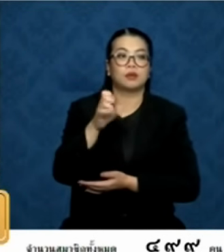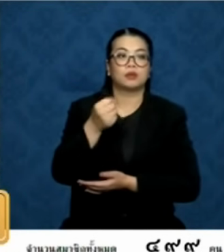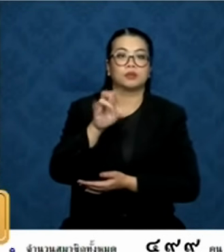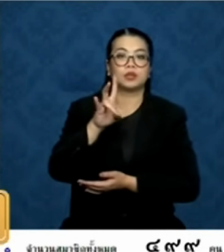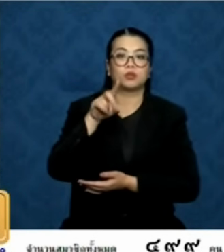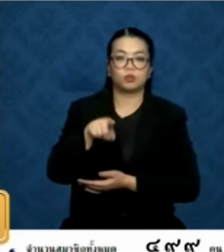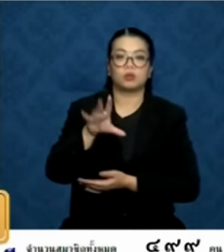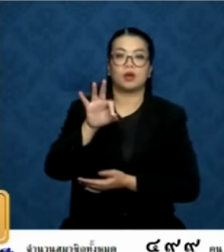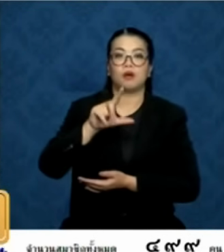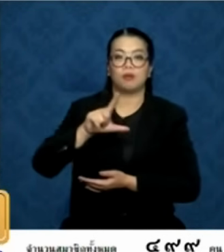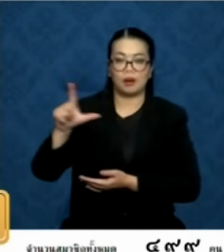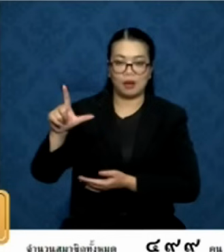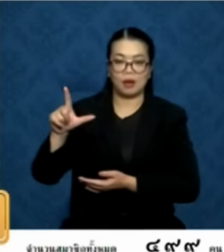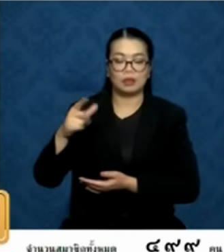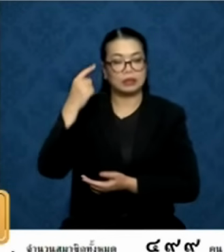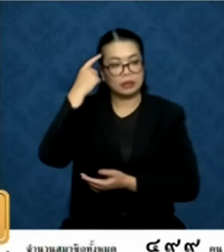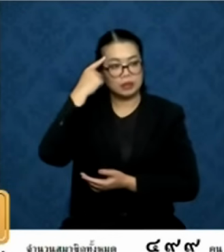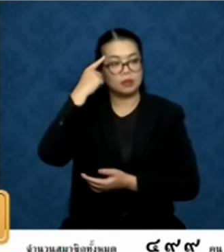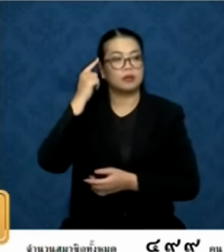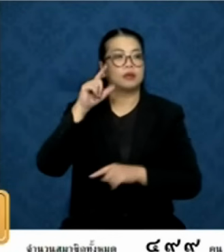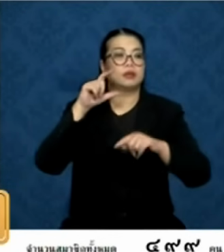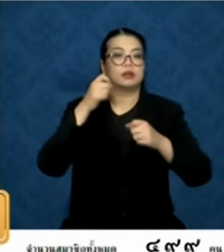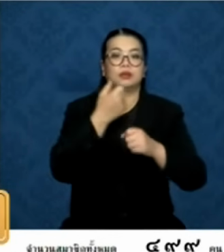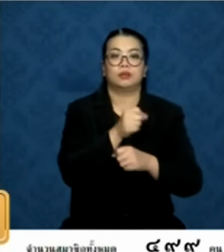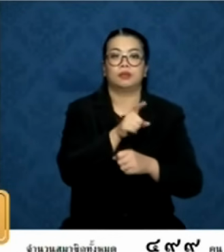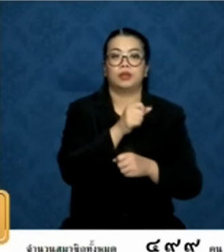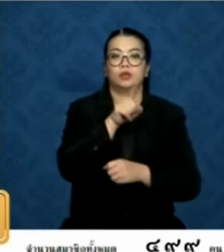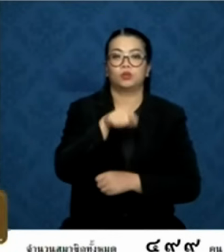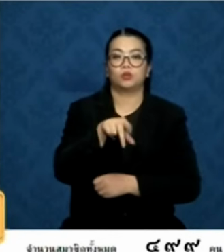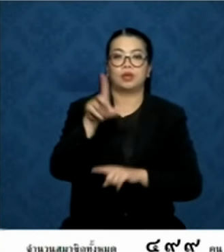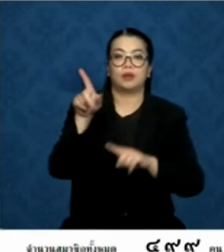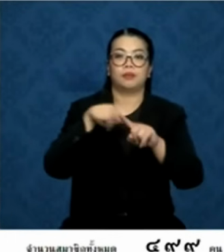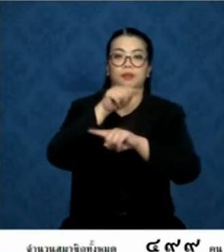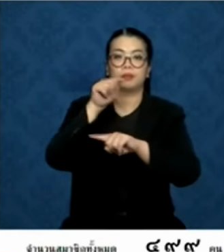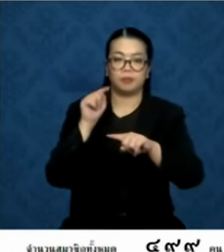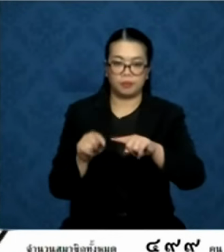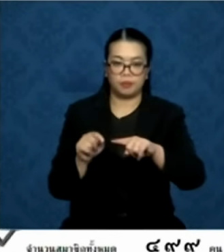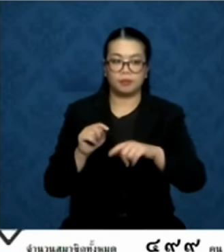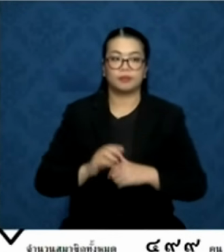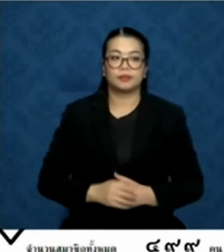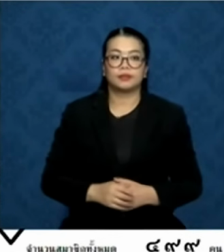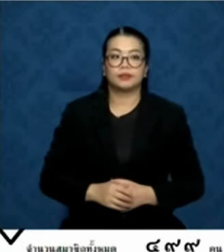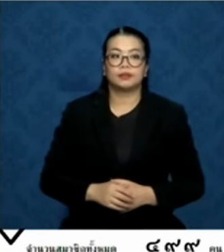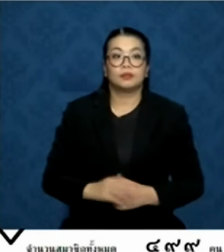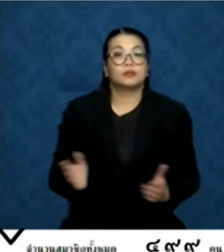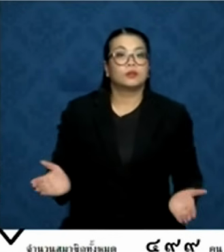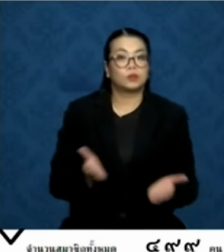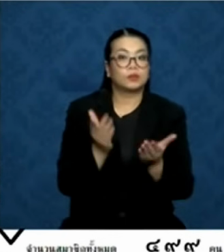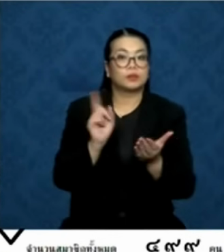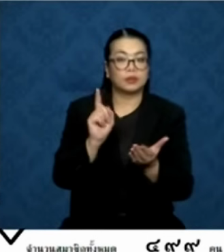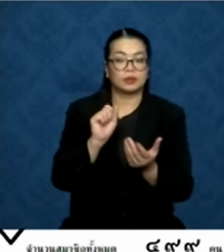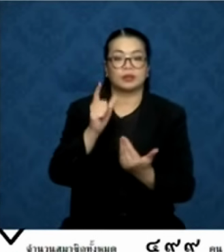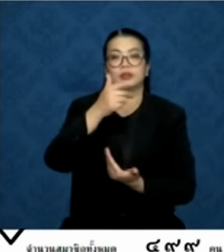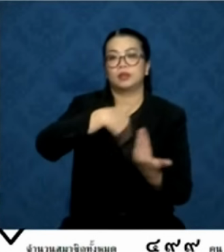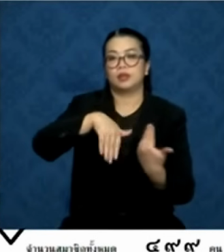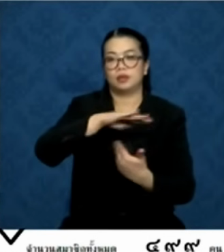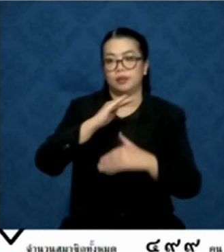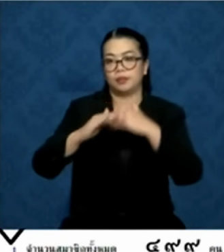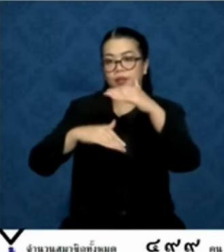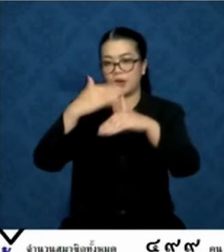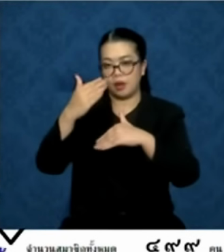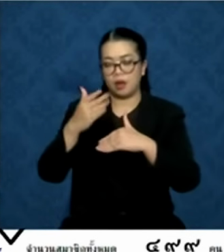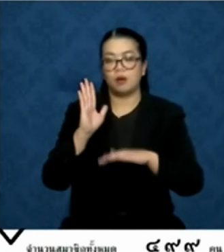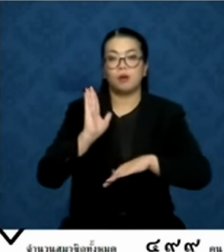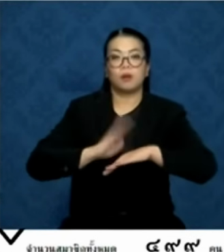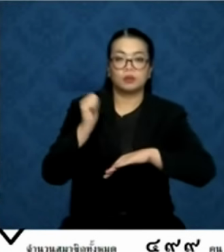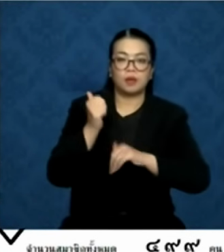393,517.9 ล้านบาทคิดเป็นร้อยละ 11.3 ของวงเงินงบประมาณเพื่อส่งเสริมให้เศรษฐกิจของประเทศเติบโตและเพิ่มขีดความ